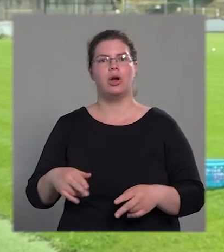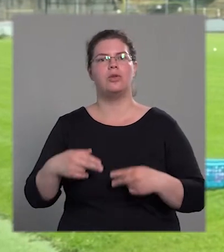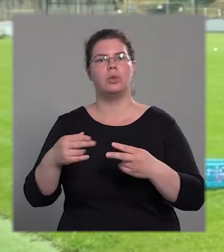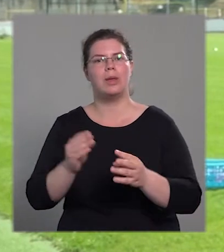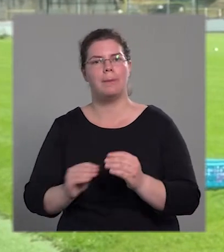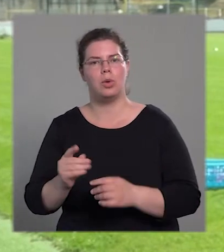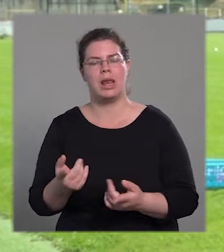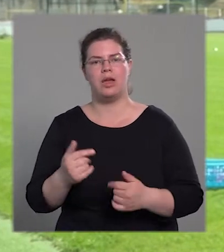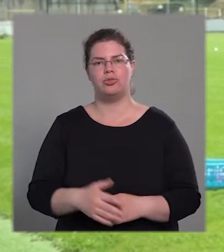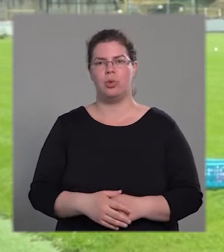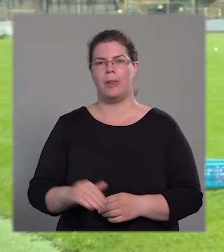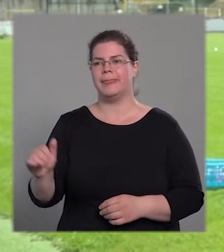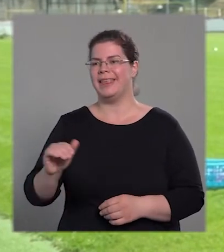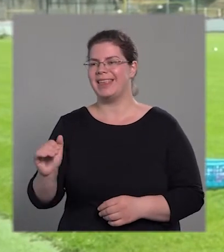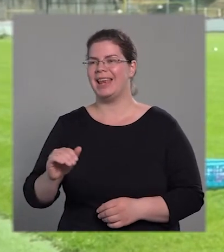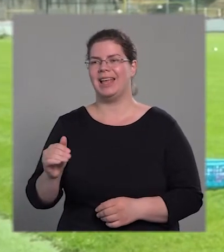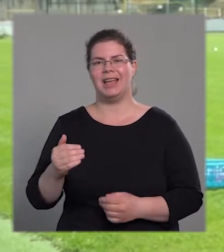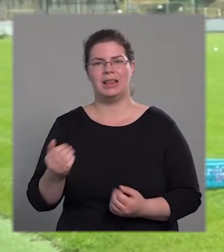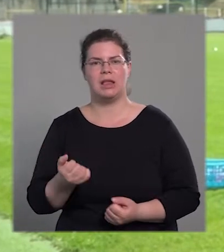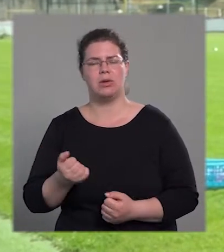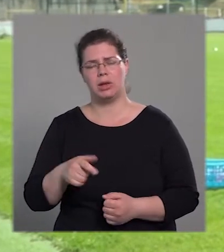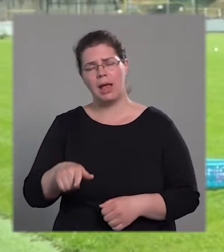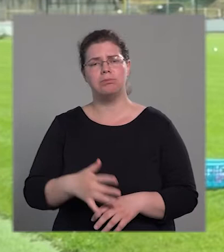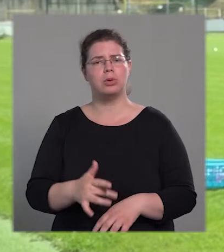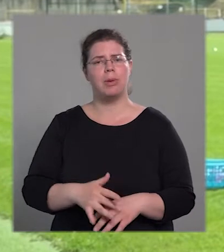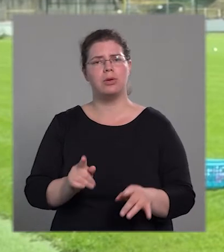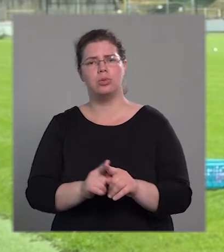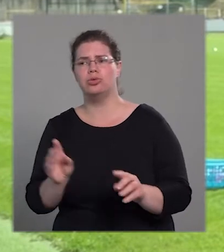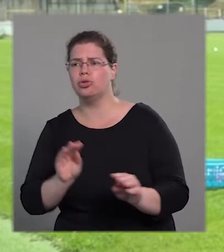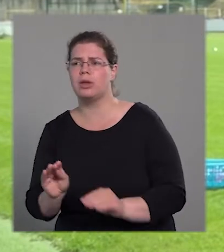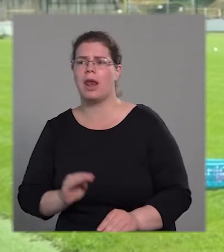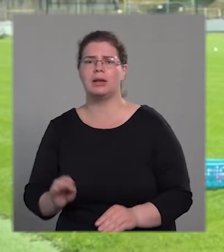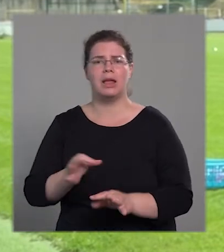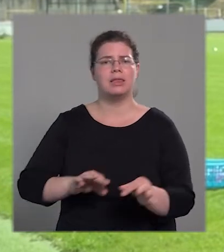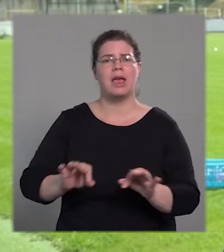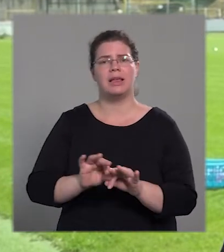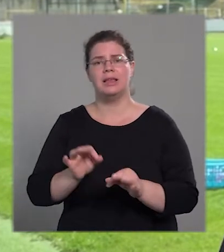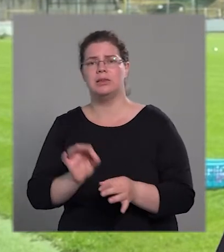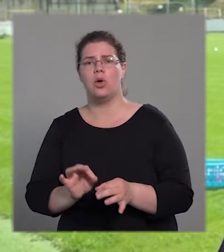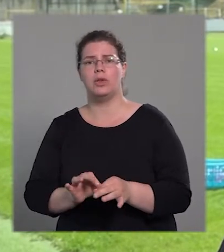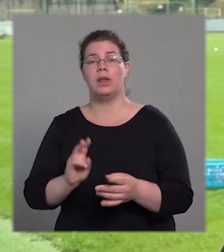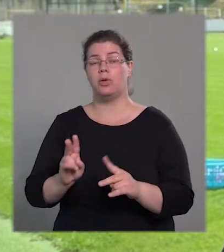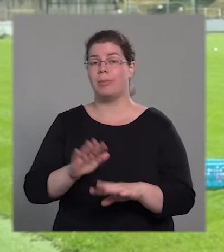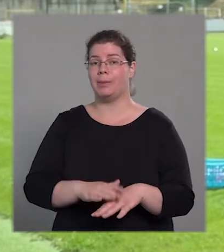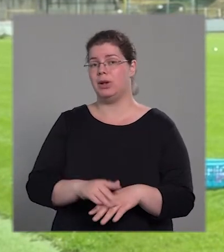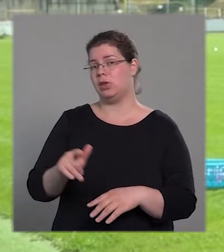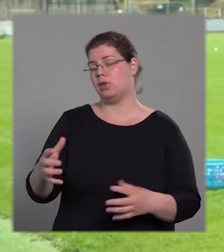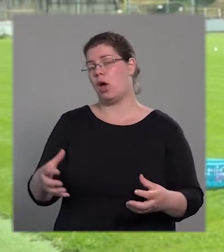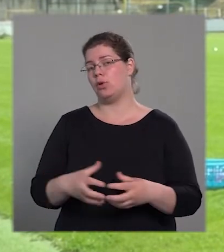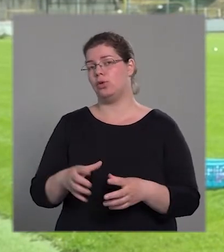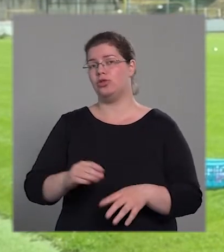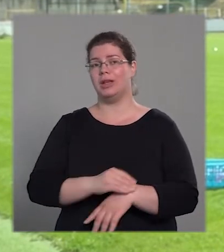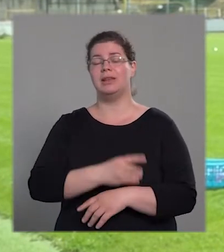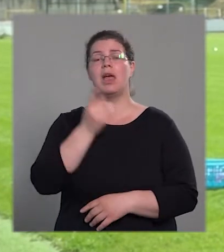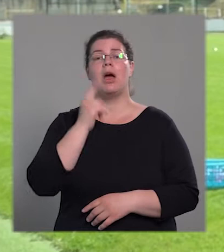utánpótlásból gyerekeket, edzőket. Tehát próbáljuk úgy összerakni az egész történetet, hogy megmaradjon az a közösségérzet, amit mindig